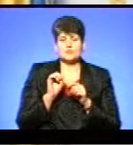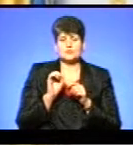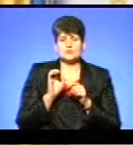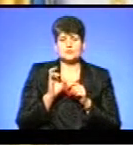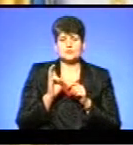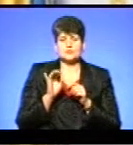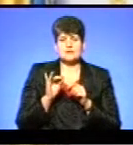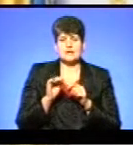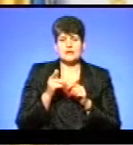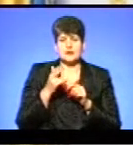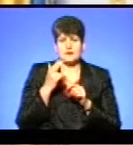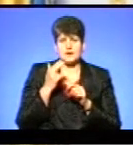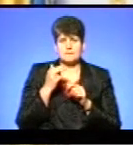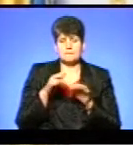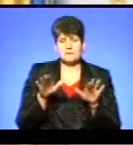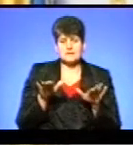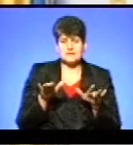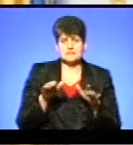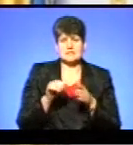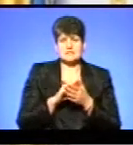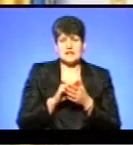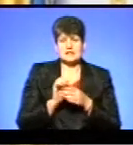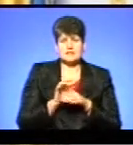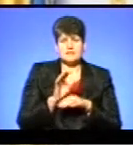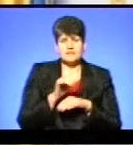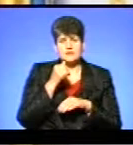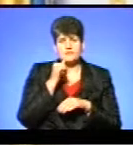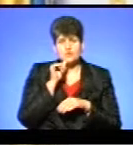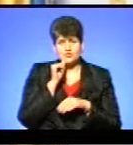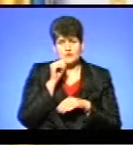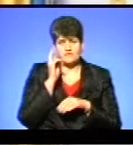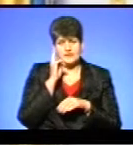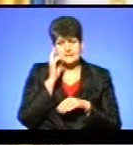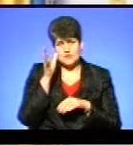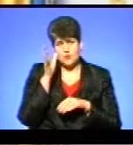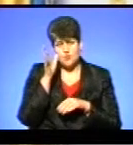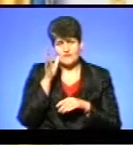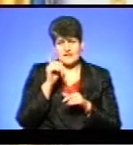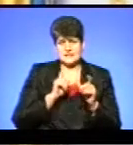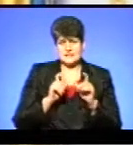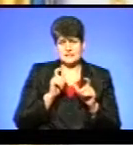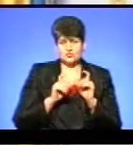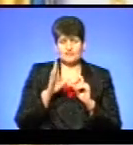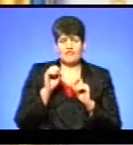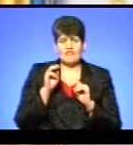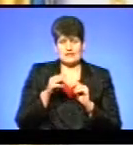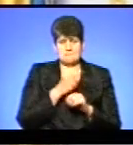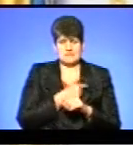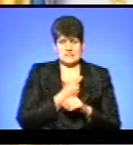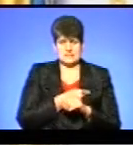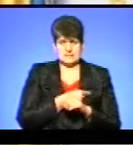грипу птиці. Матеріал направлений вчора в Київський науковий дослідний інститут ветеринатної медицини.